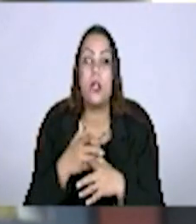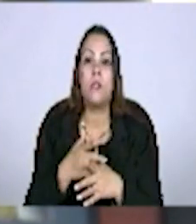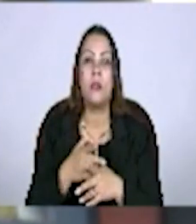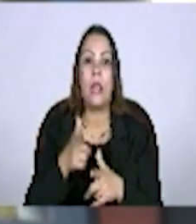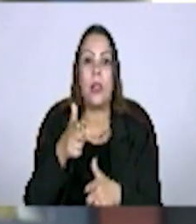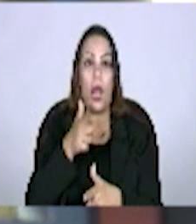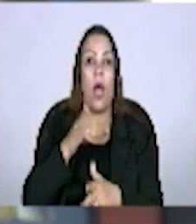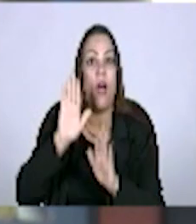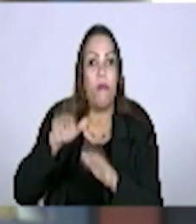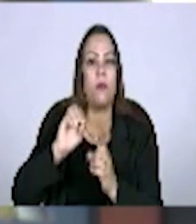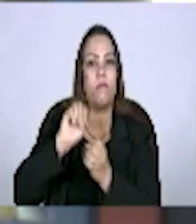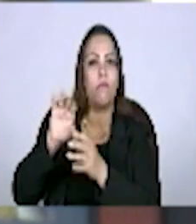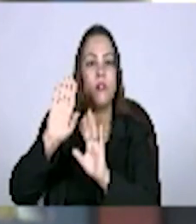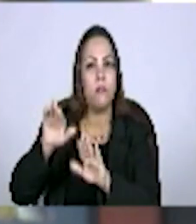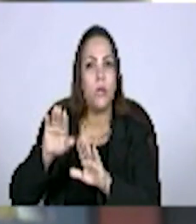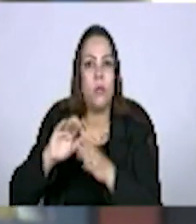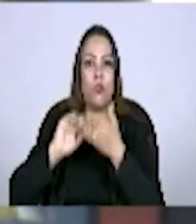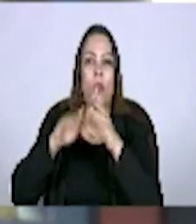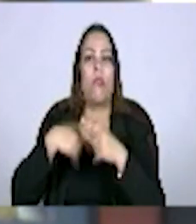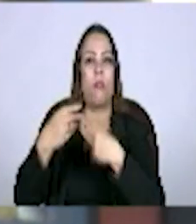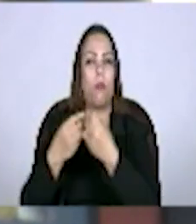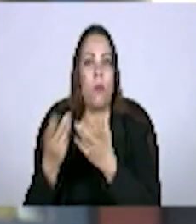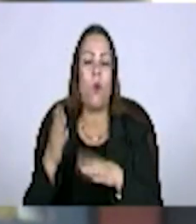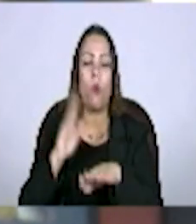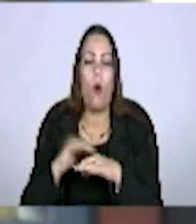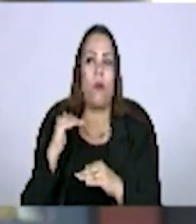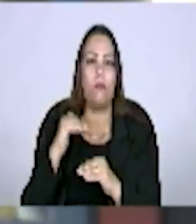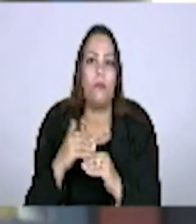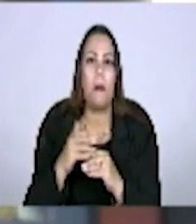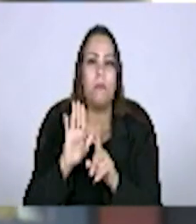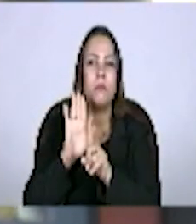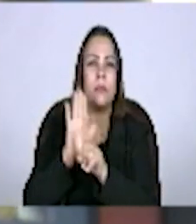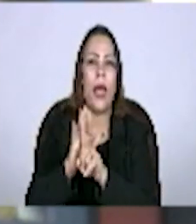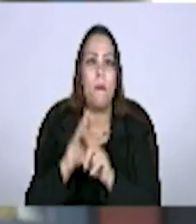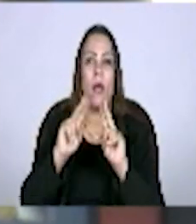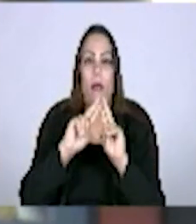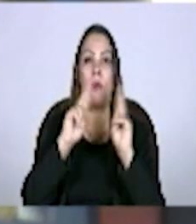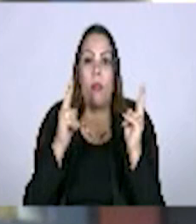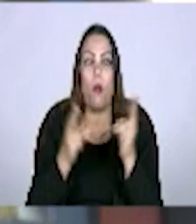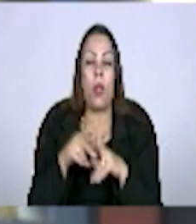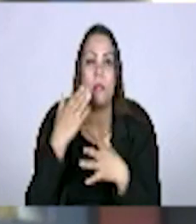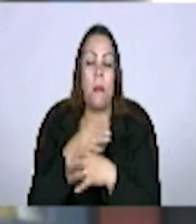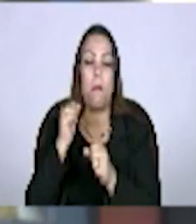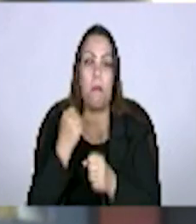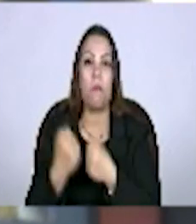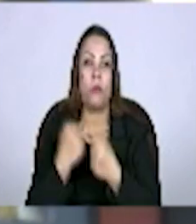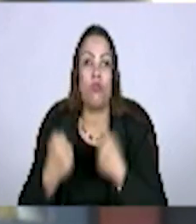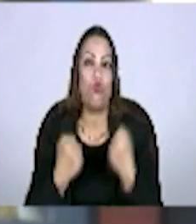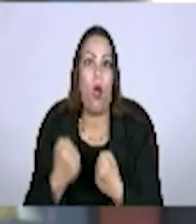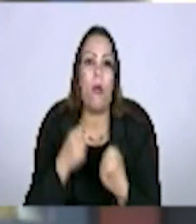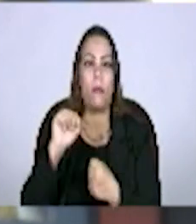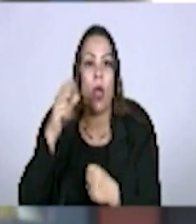بيتدفع والمساعدات قائمه والغطاء الدولي موجود لممارسات